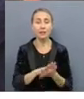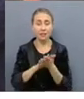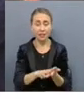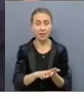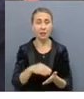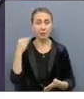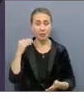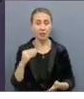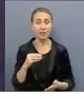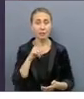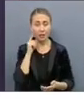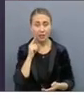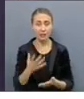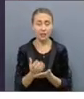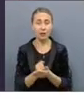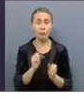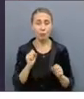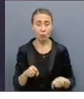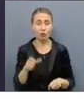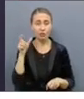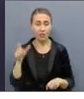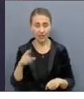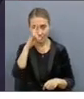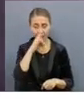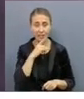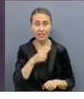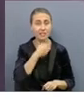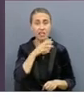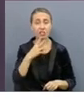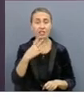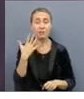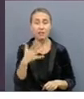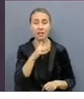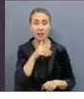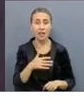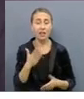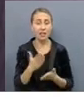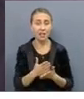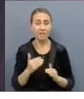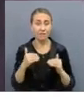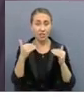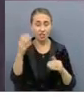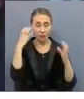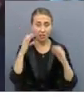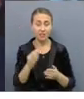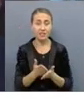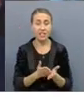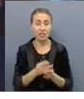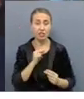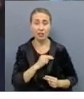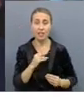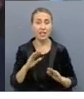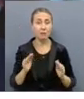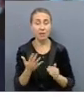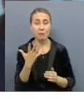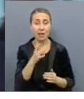президентский молодежный кадровый резерв могут граждане Казахстана не старше 35 лет, имеющие высшее образование и стаж работы не менее